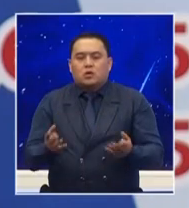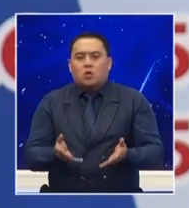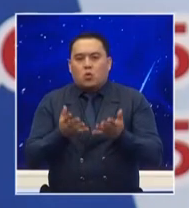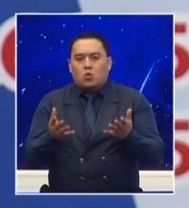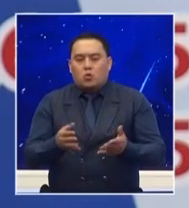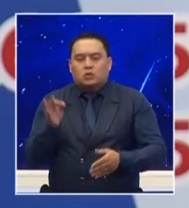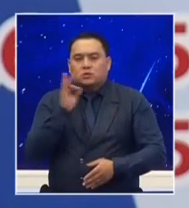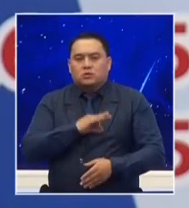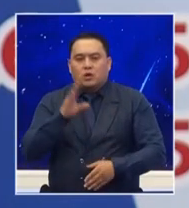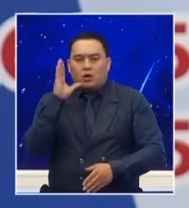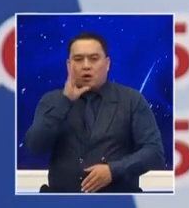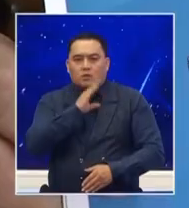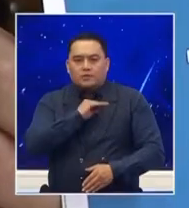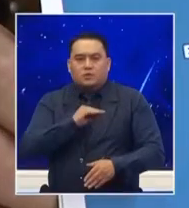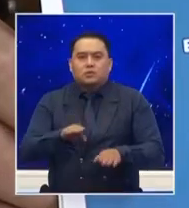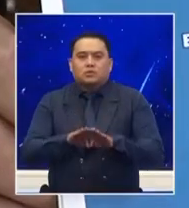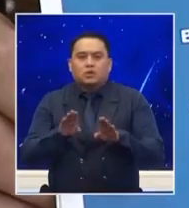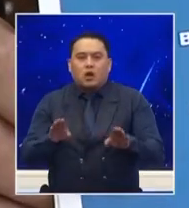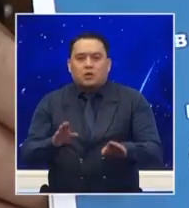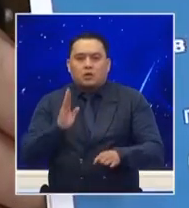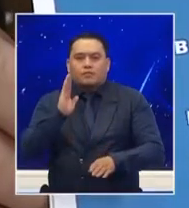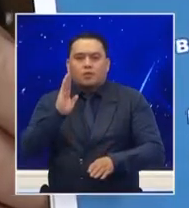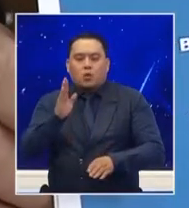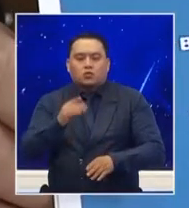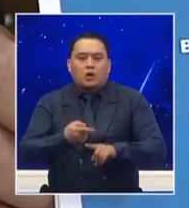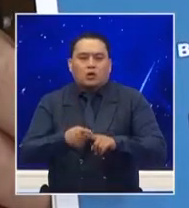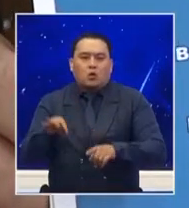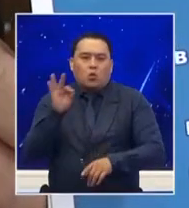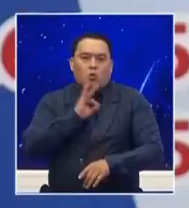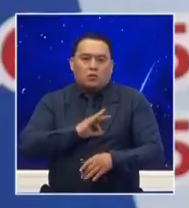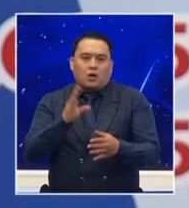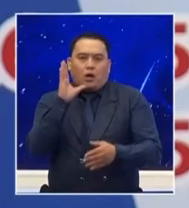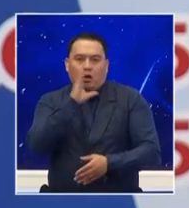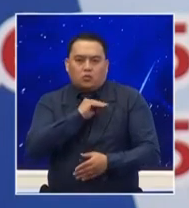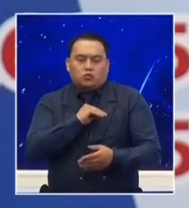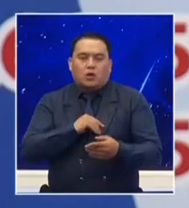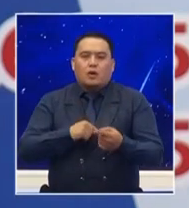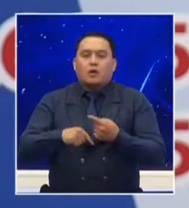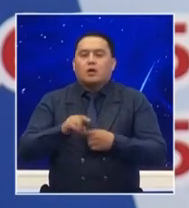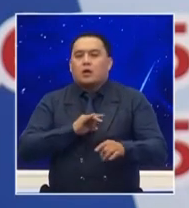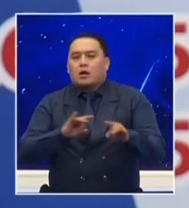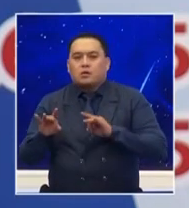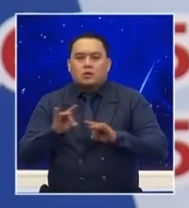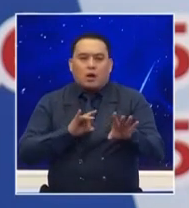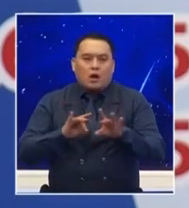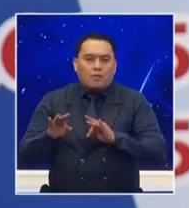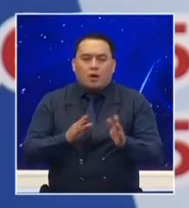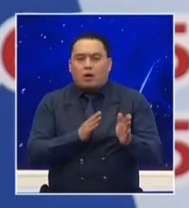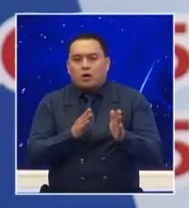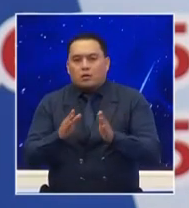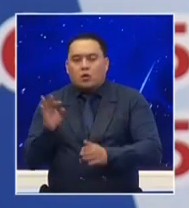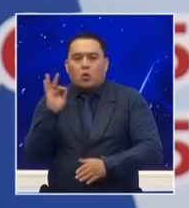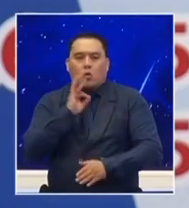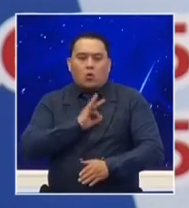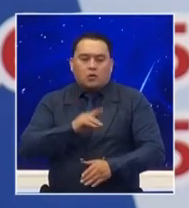асырам. Мұнда біз семинарда өткен дағдыларды болашақта қолдана алу үшін маркетинг негіздерін, нарықты сегментациялауды